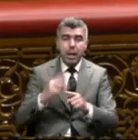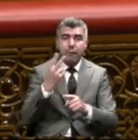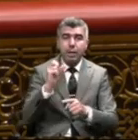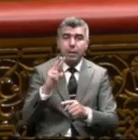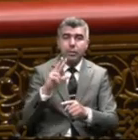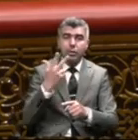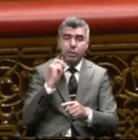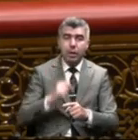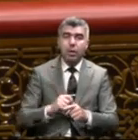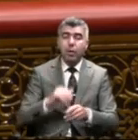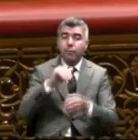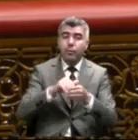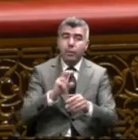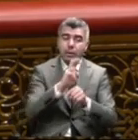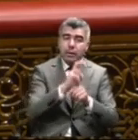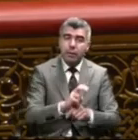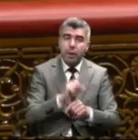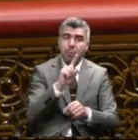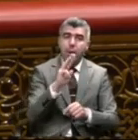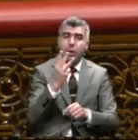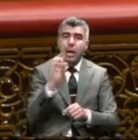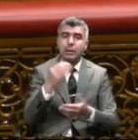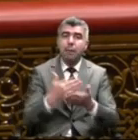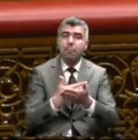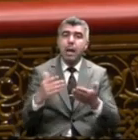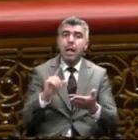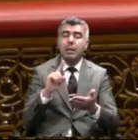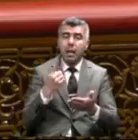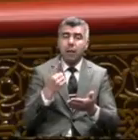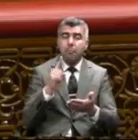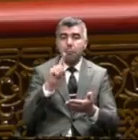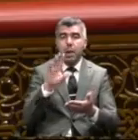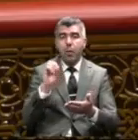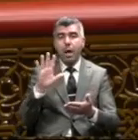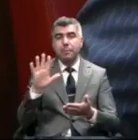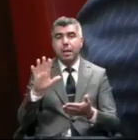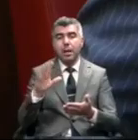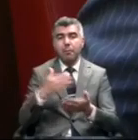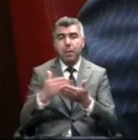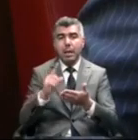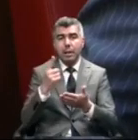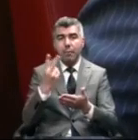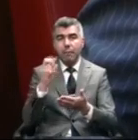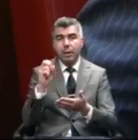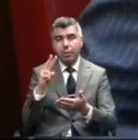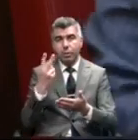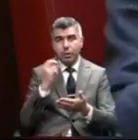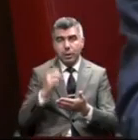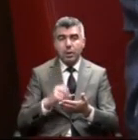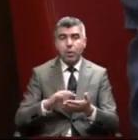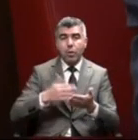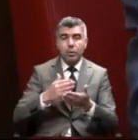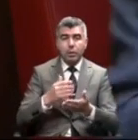ستقوم الخزينه باقتراض 130 مليار درهم 105 مليار سنه 2022 موزعه بين